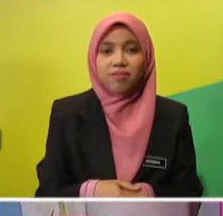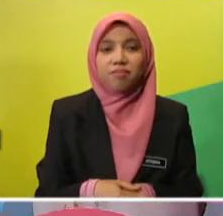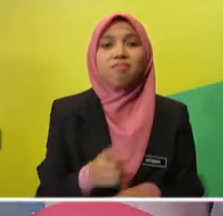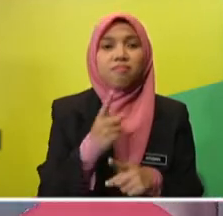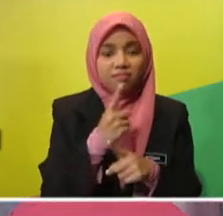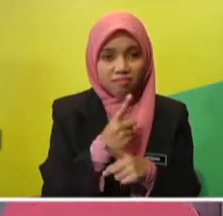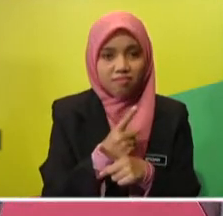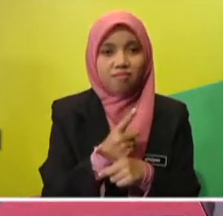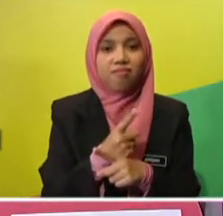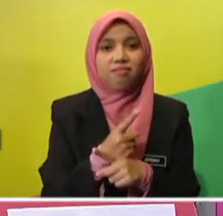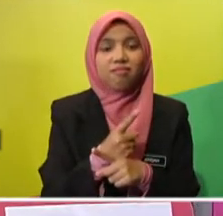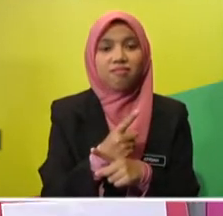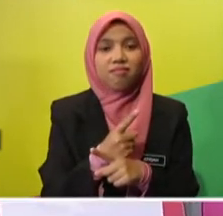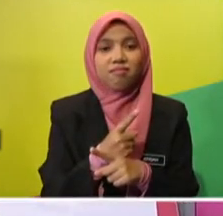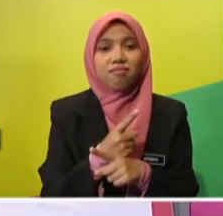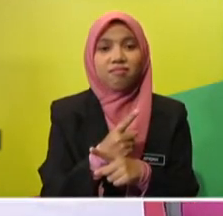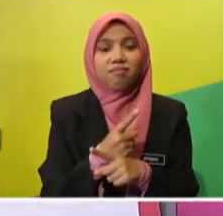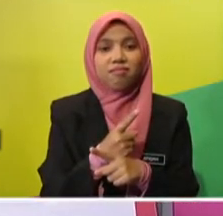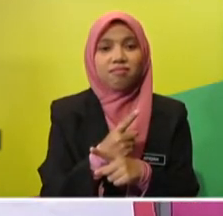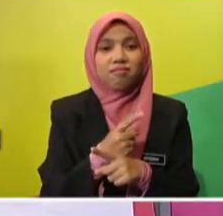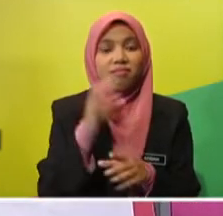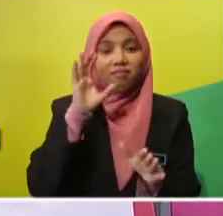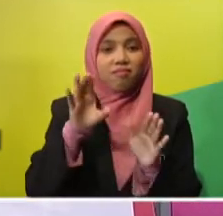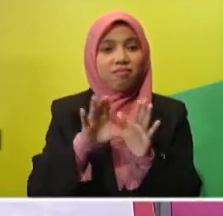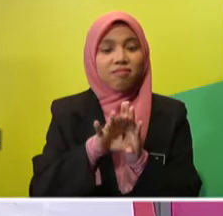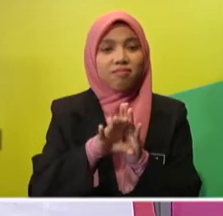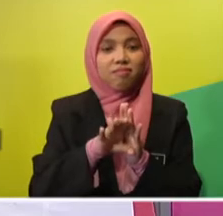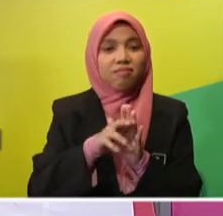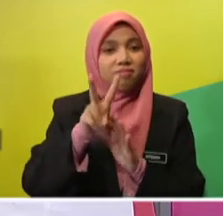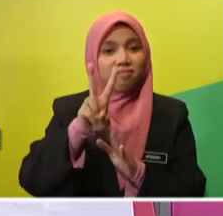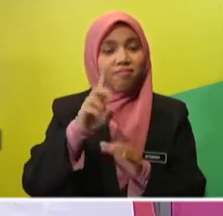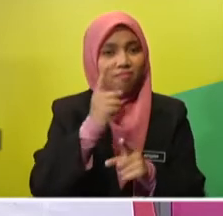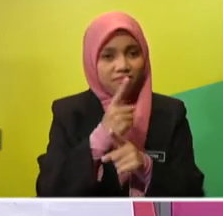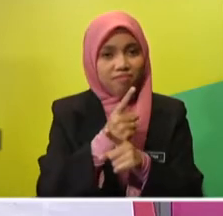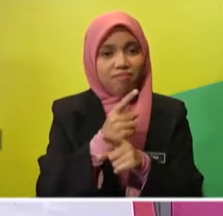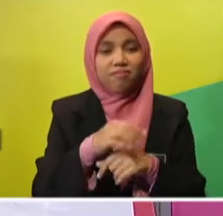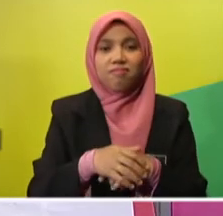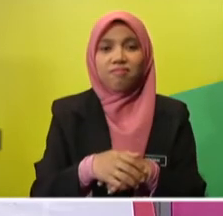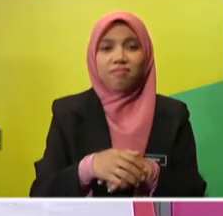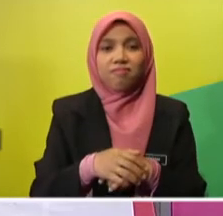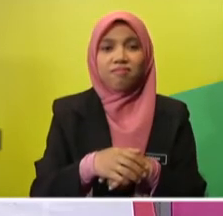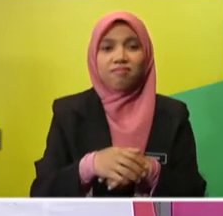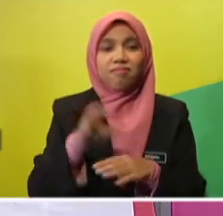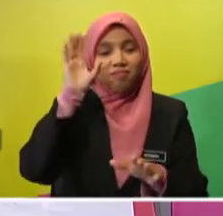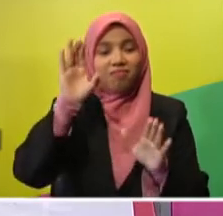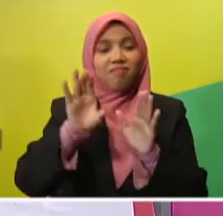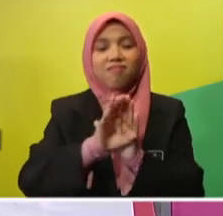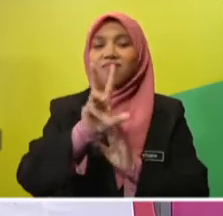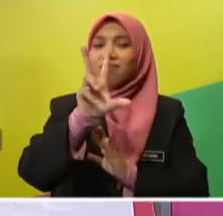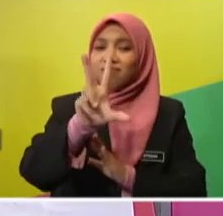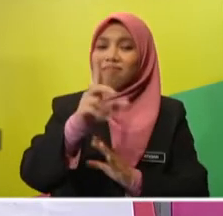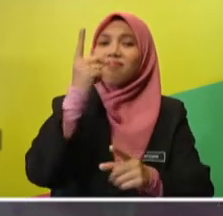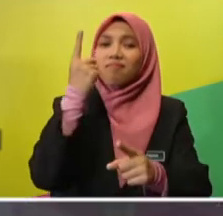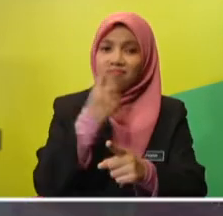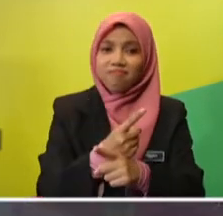belakang pemandu celik sehingga menyentuh lengan satu lagi. Betul. Pegang lengan pemandu celik dan teruskan perjalanan. Betul. Bagus, Kak